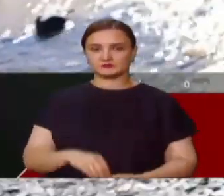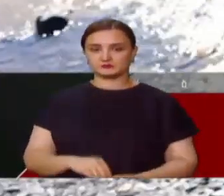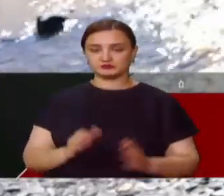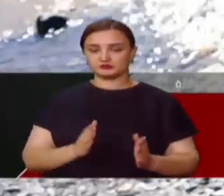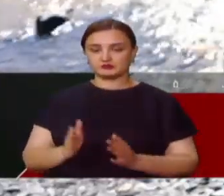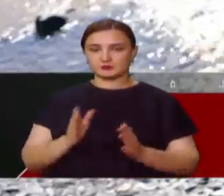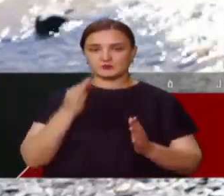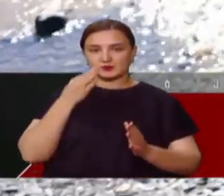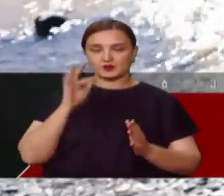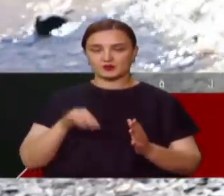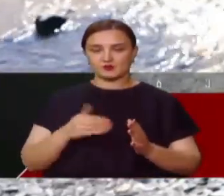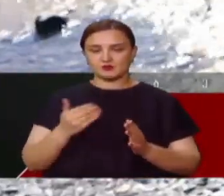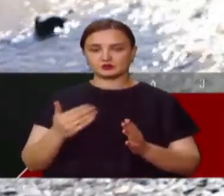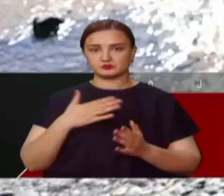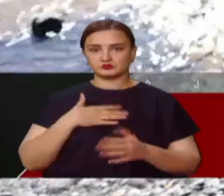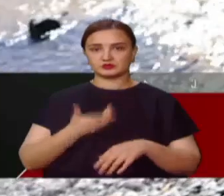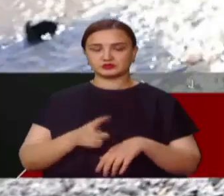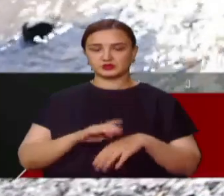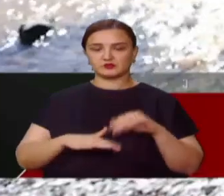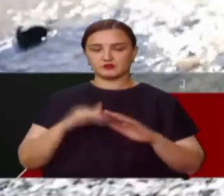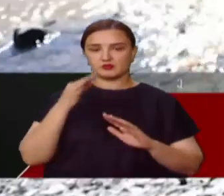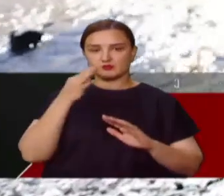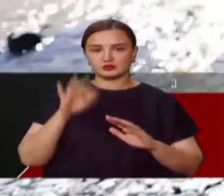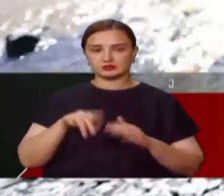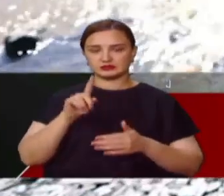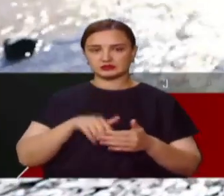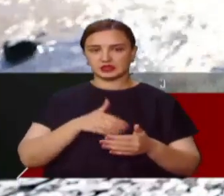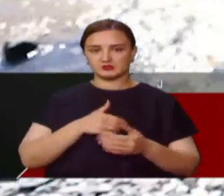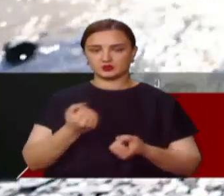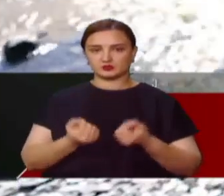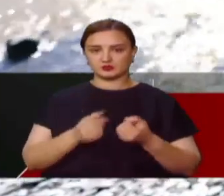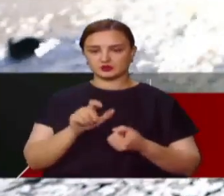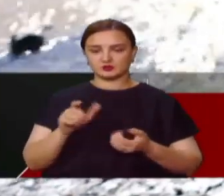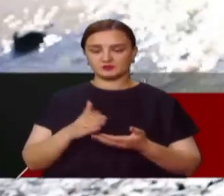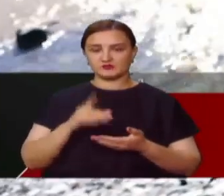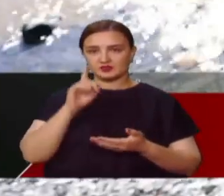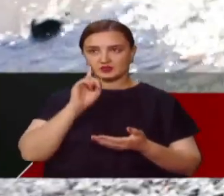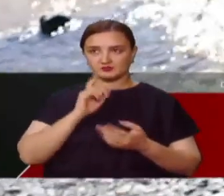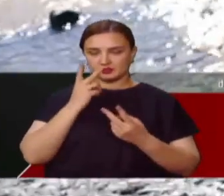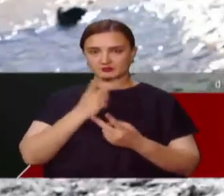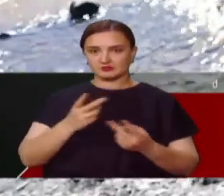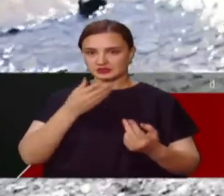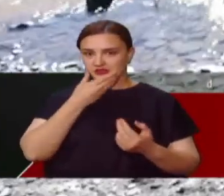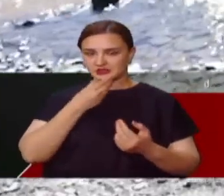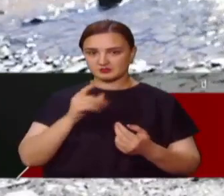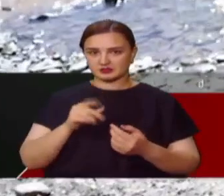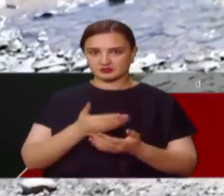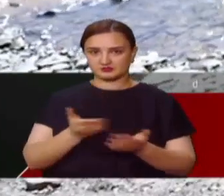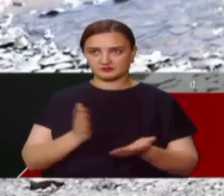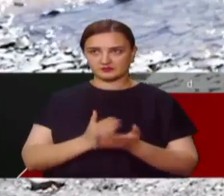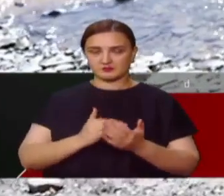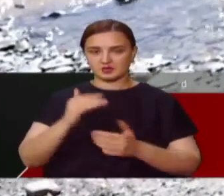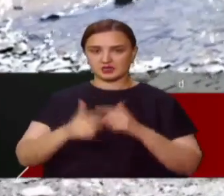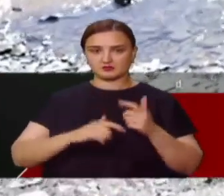გზა გამოცდილების ნაწილია. ჩვენ ძალიან პროფესიონალი და საიმედო მძღოლები გვყავს და ვტკბებით სილამაზით, რაც აქ დაგვხვდა.